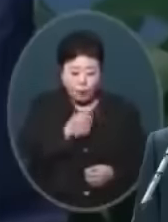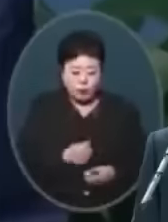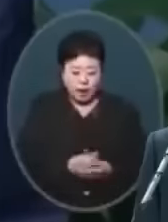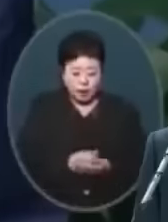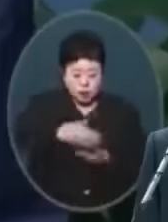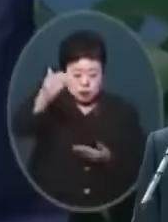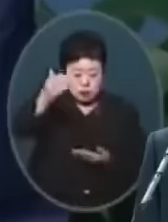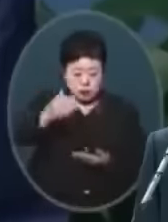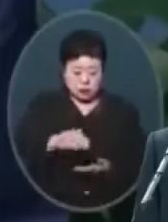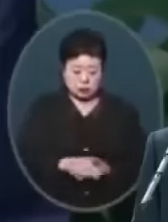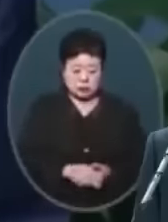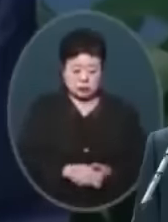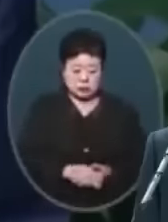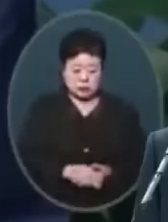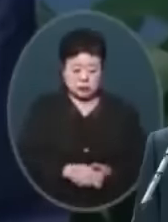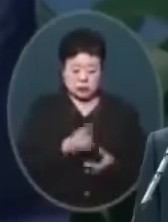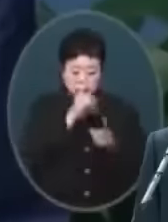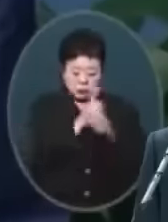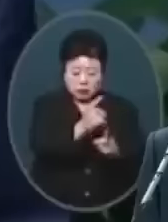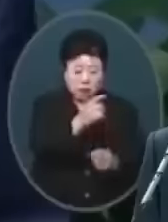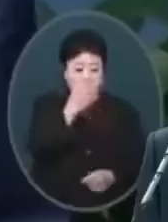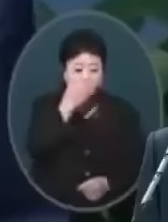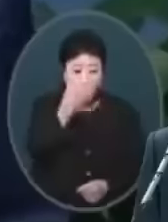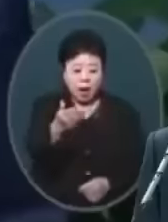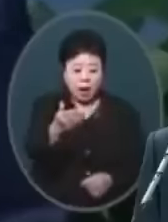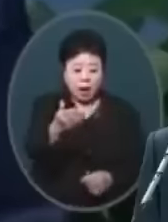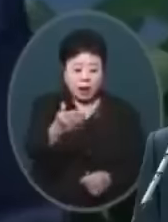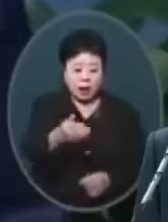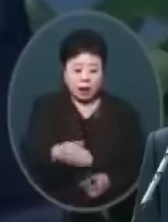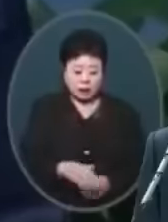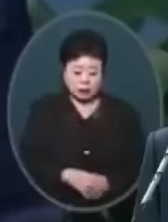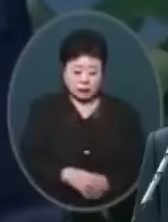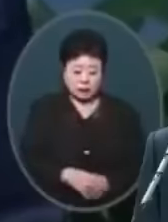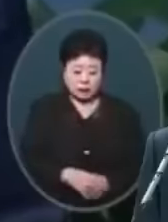범도 사자도 곰도 때려잡은 것입니다.